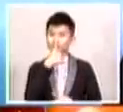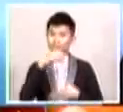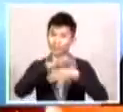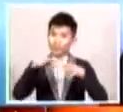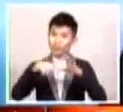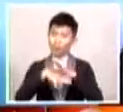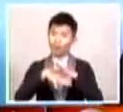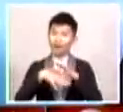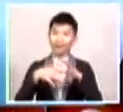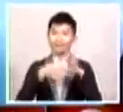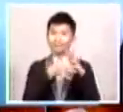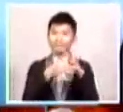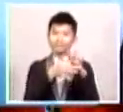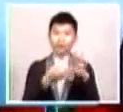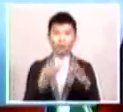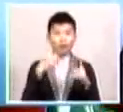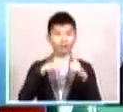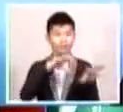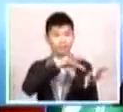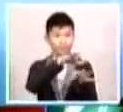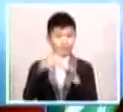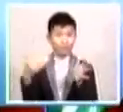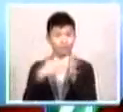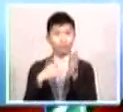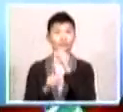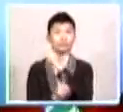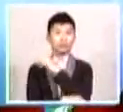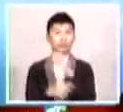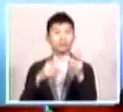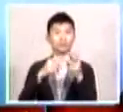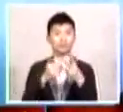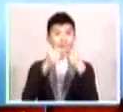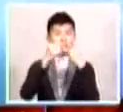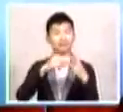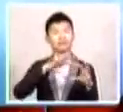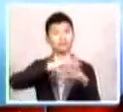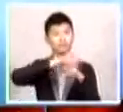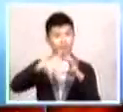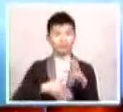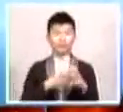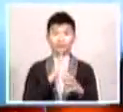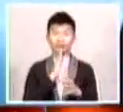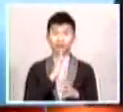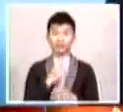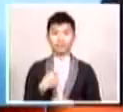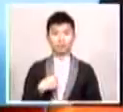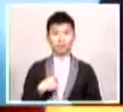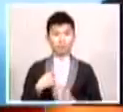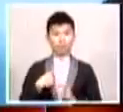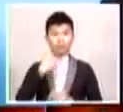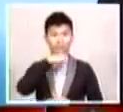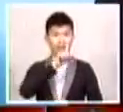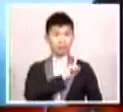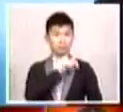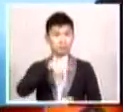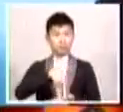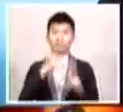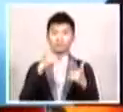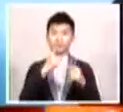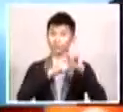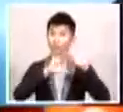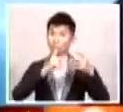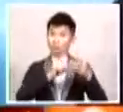系比较近的华人世界，最后才是全世界。但是在理性上，我不是台独主义者，我更不是中国